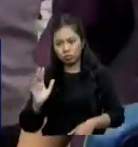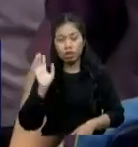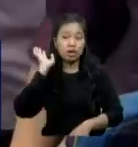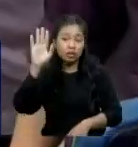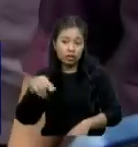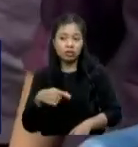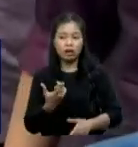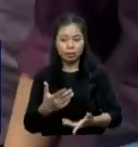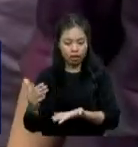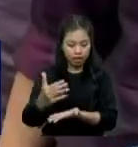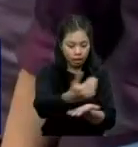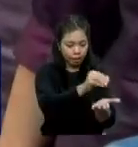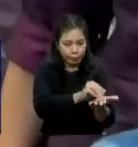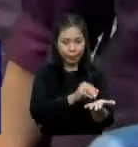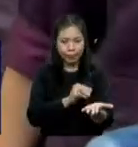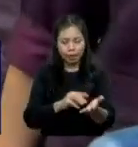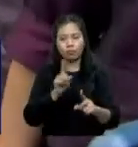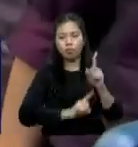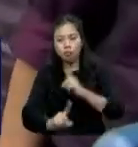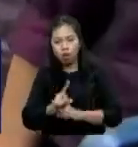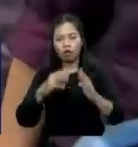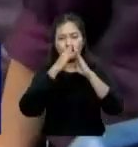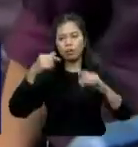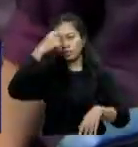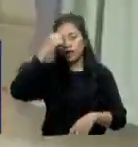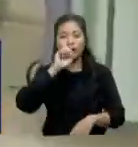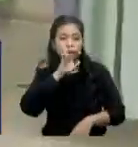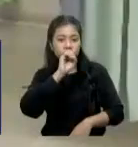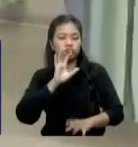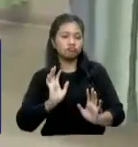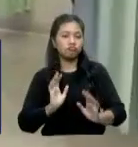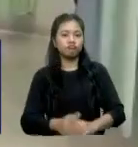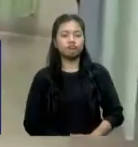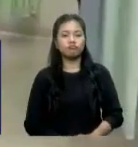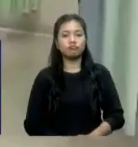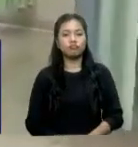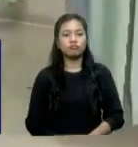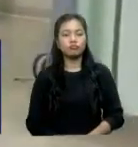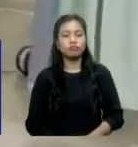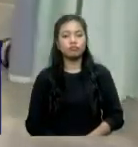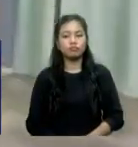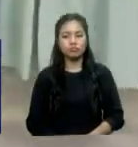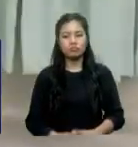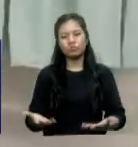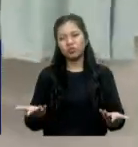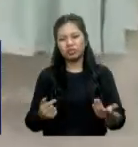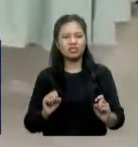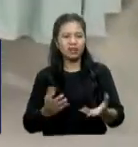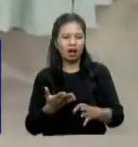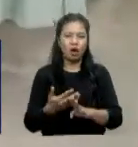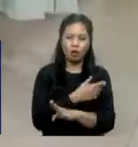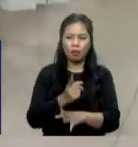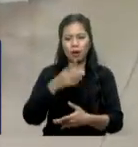sakit maupun dari Jasa Raja dan juga dari kepolisian. Kami laporkan semuanya dari TKP. Dugaan awal kecelakaan akibat sopir